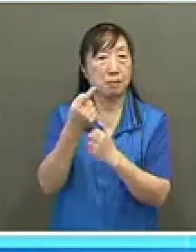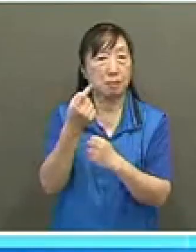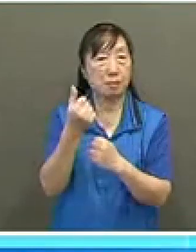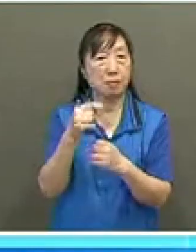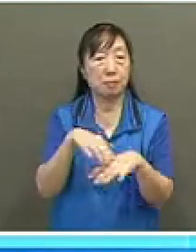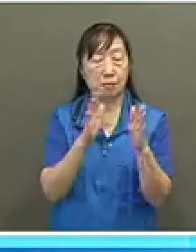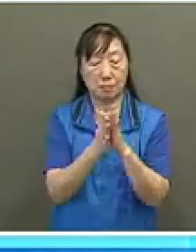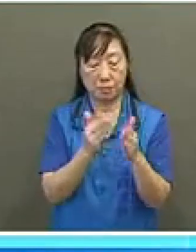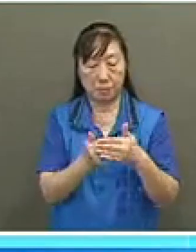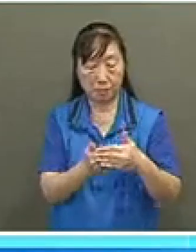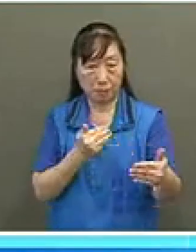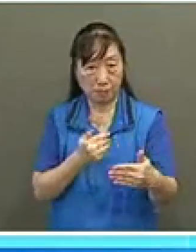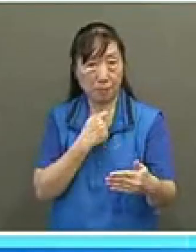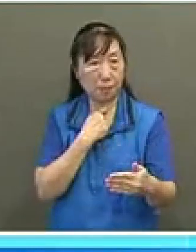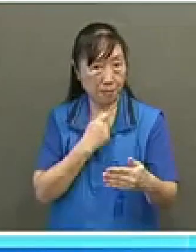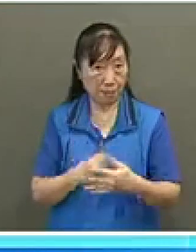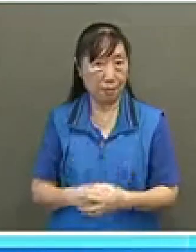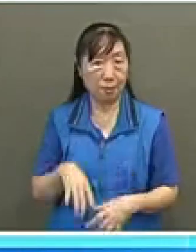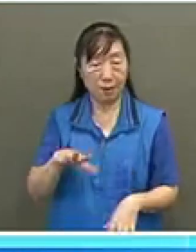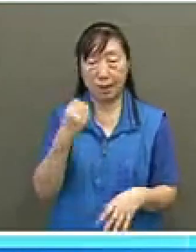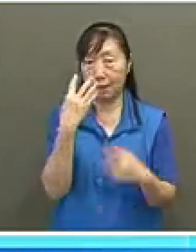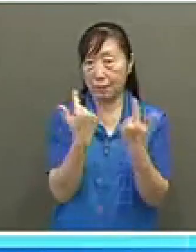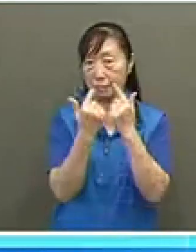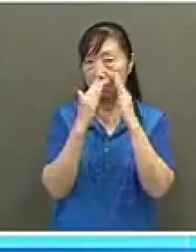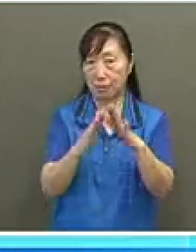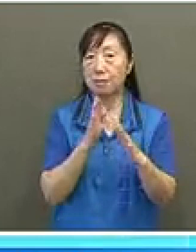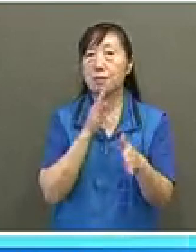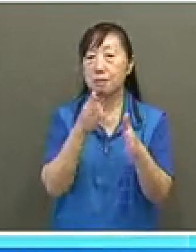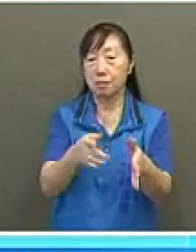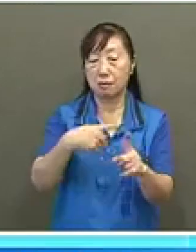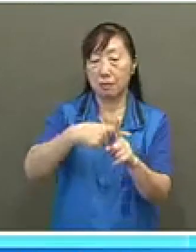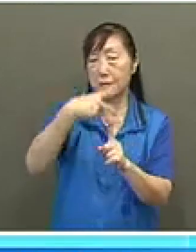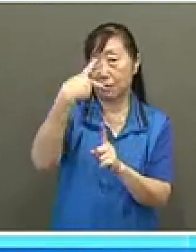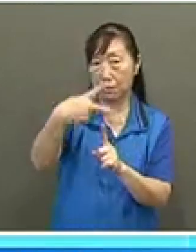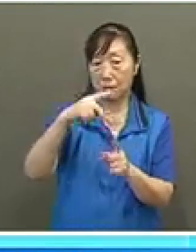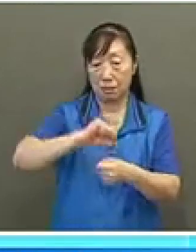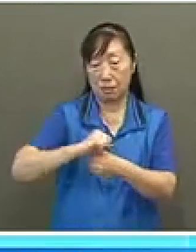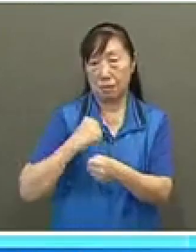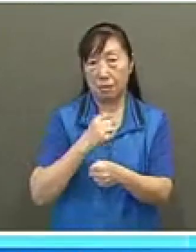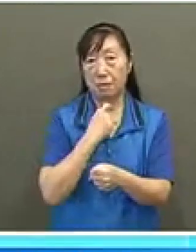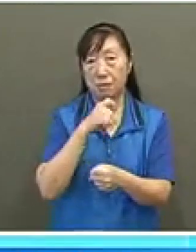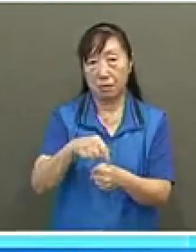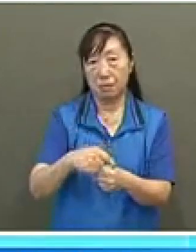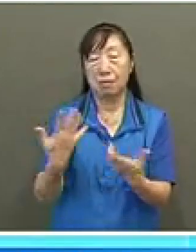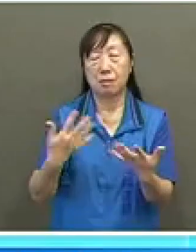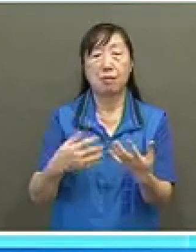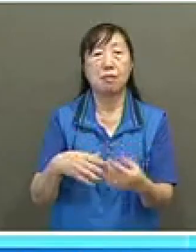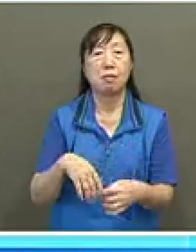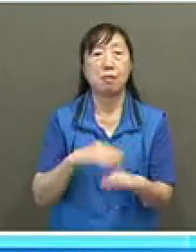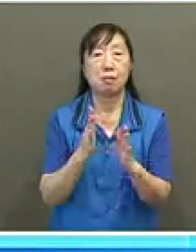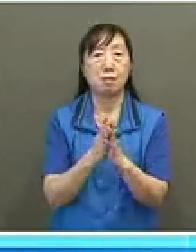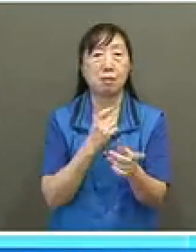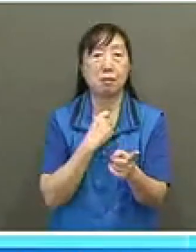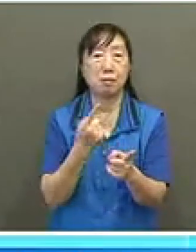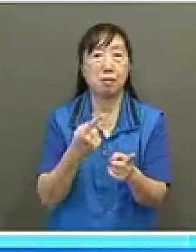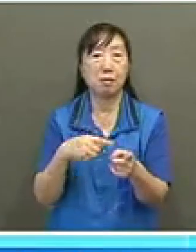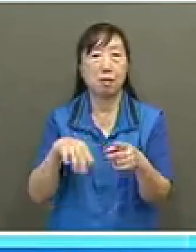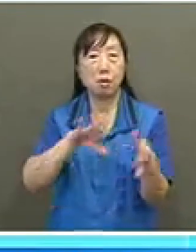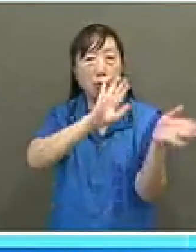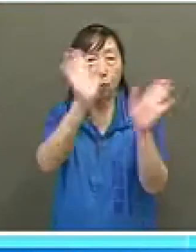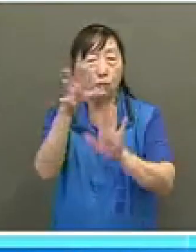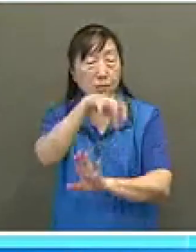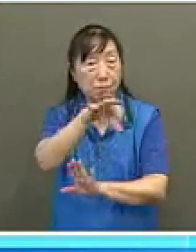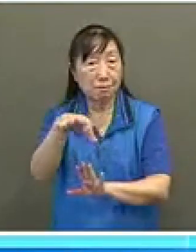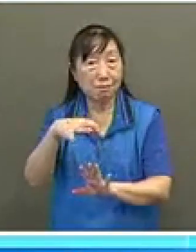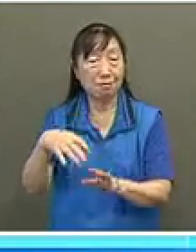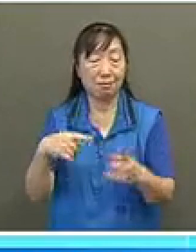交距离。所以这是我们新北市在强化二期里面，除了文化场馆以外，至于我们的风景区人流